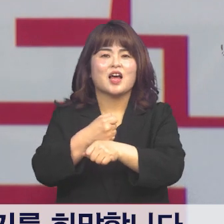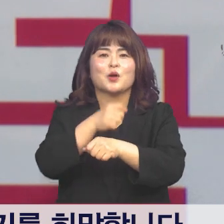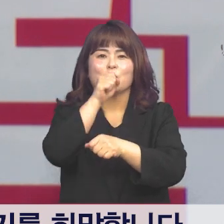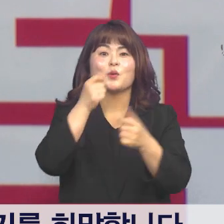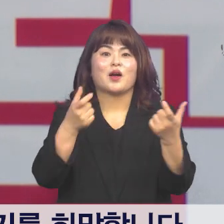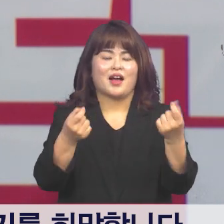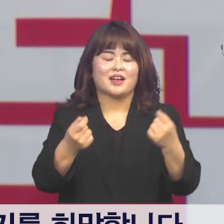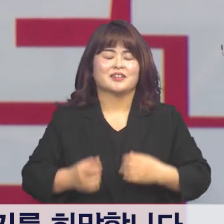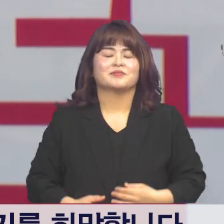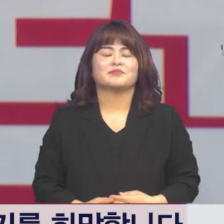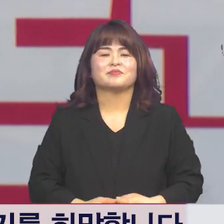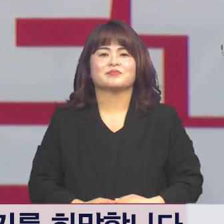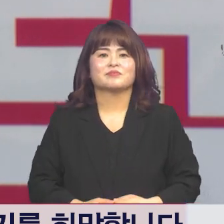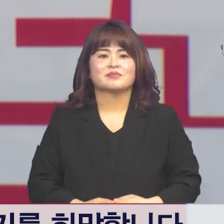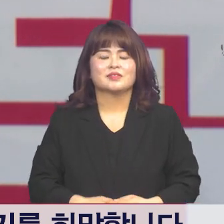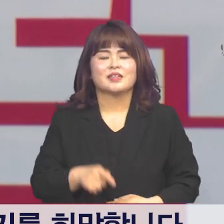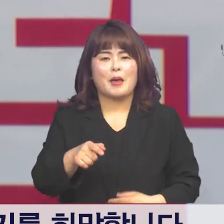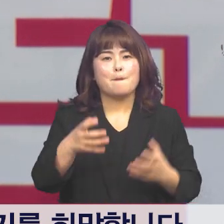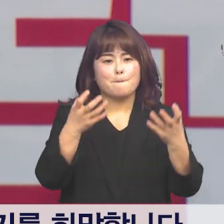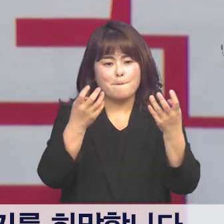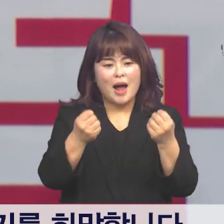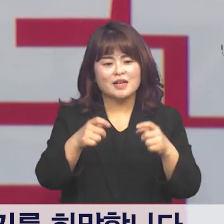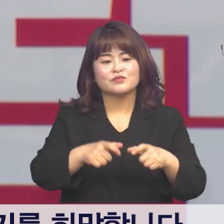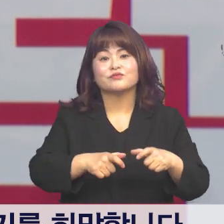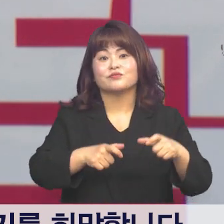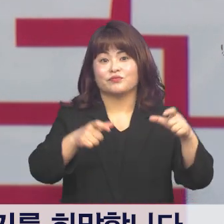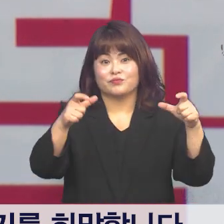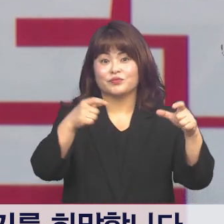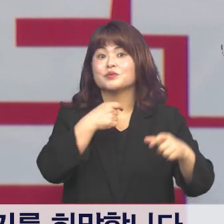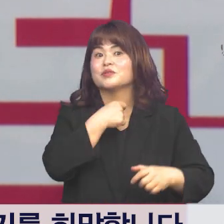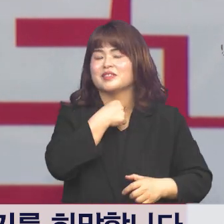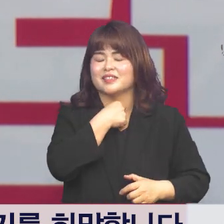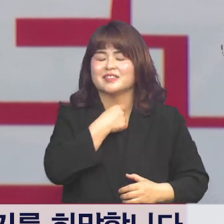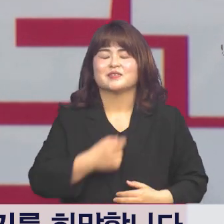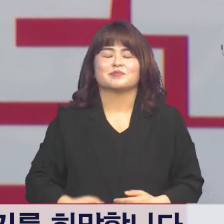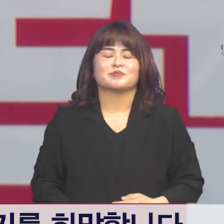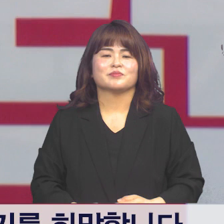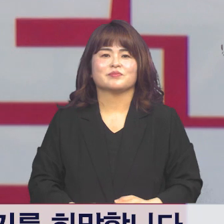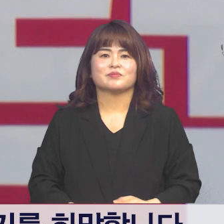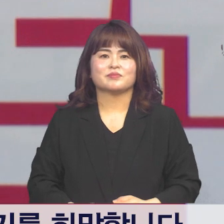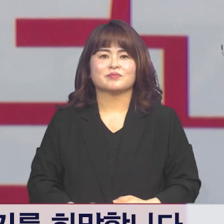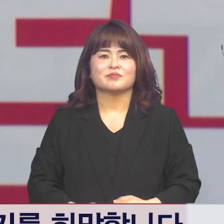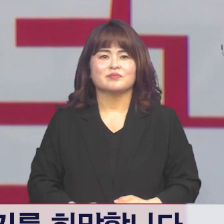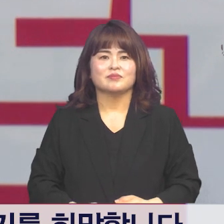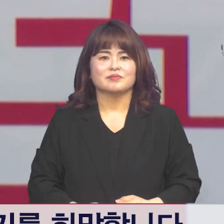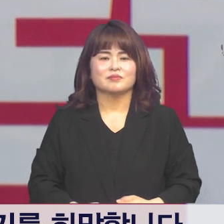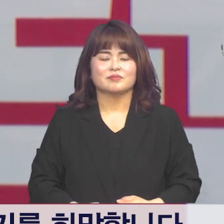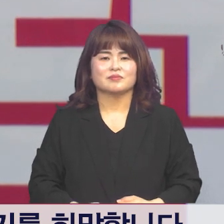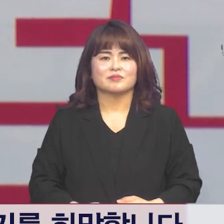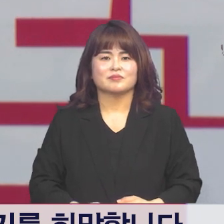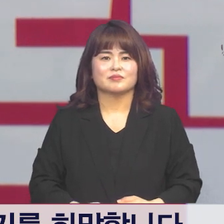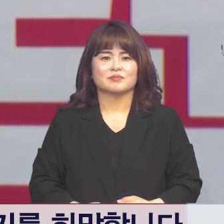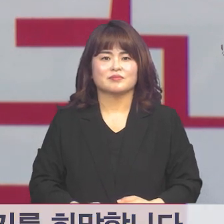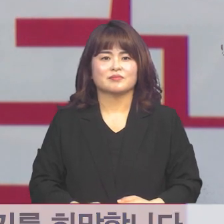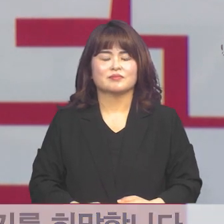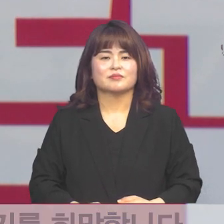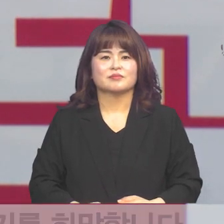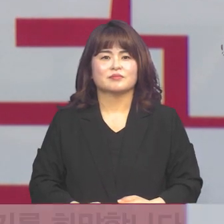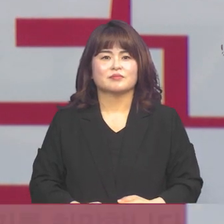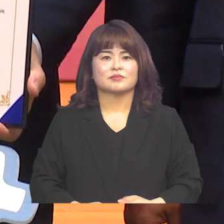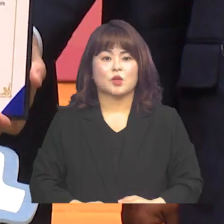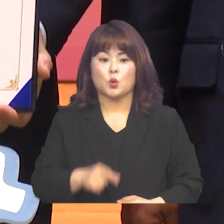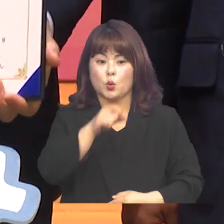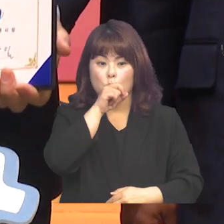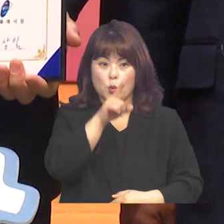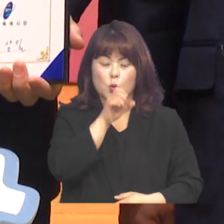벤치마킹하고 할 수 있는 그런 부분이 많이 나타나기를 희망을